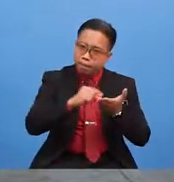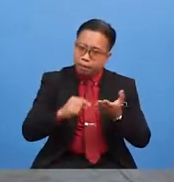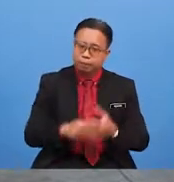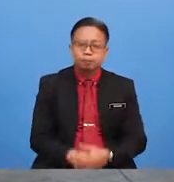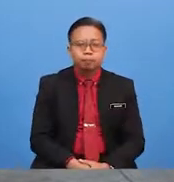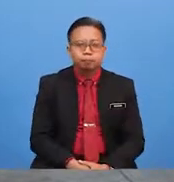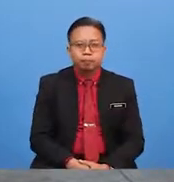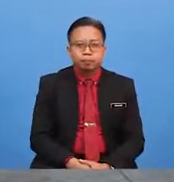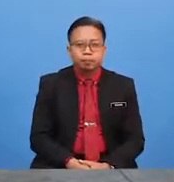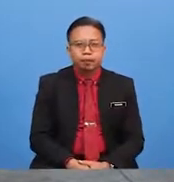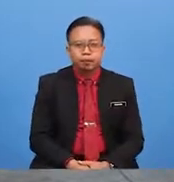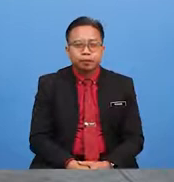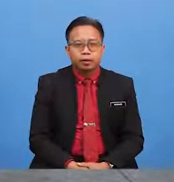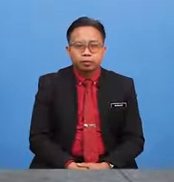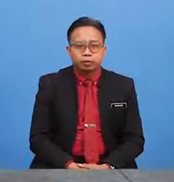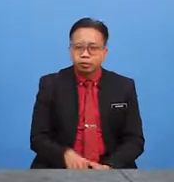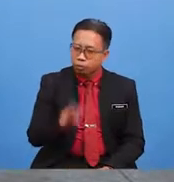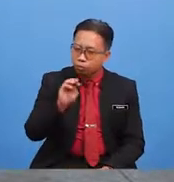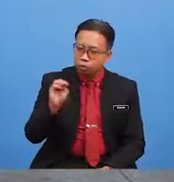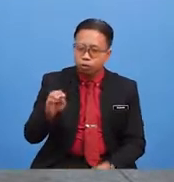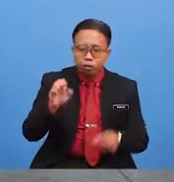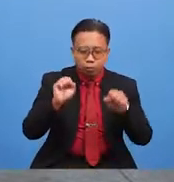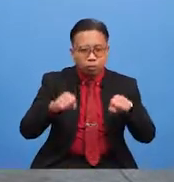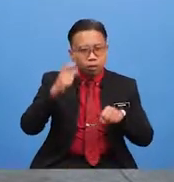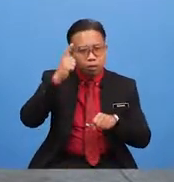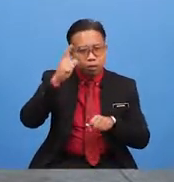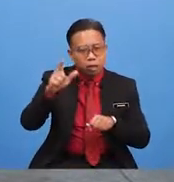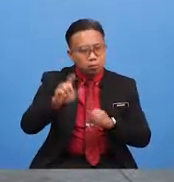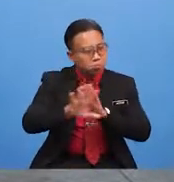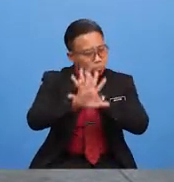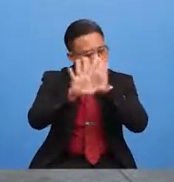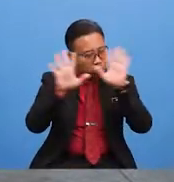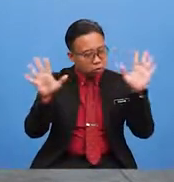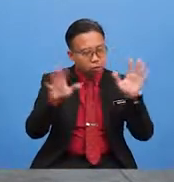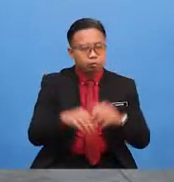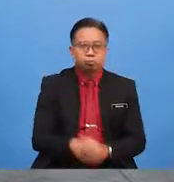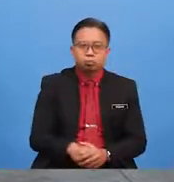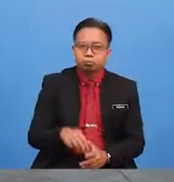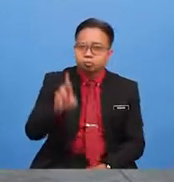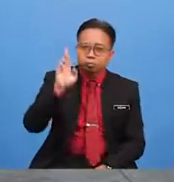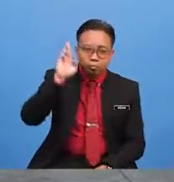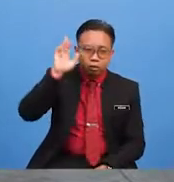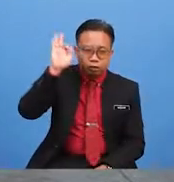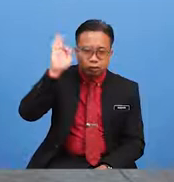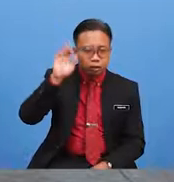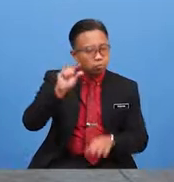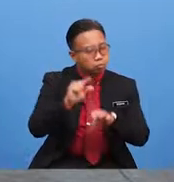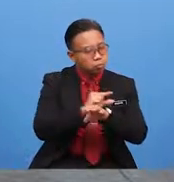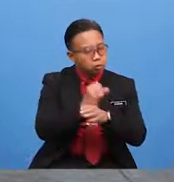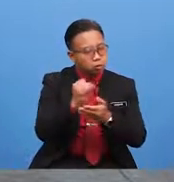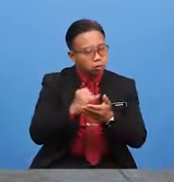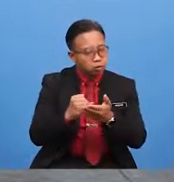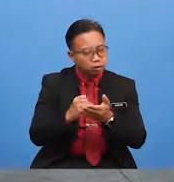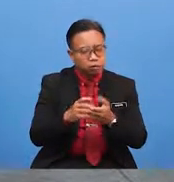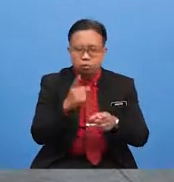Seperti di dalam karya ini, murid-murid boleh lihat dengan jelas Rafael menghasilkan lukisan ini dengan